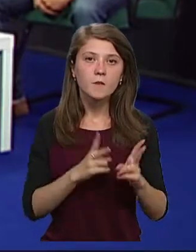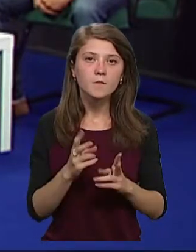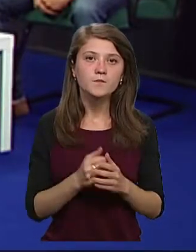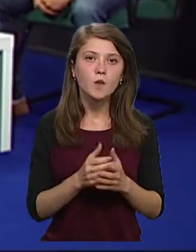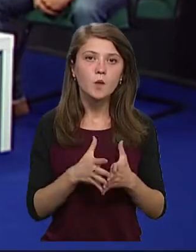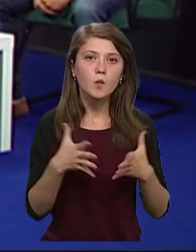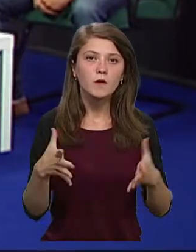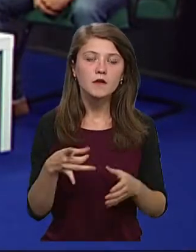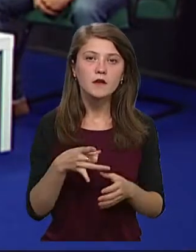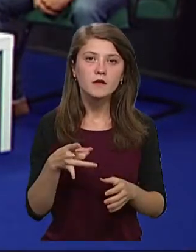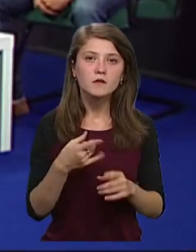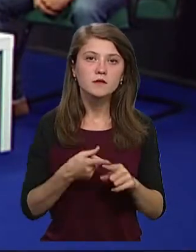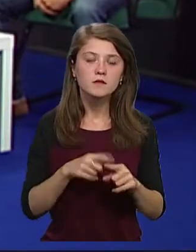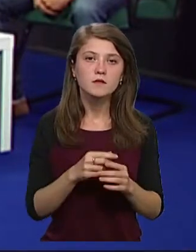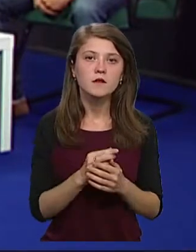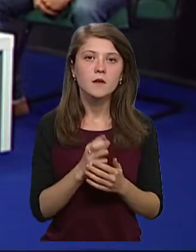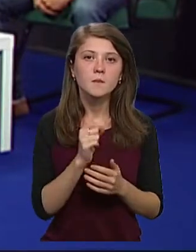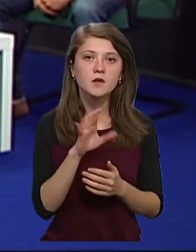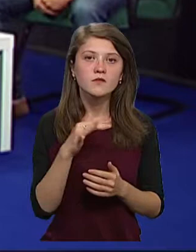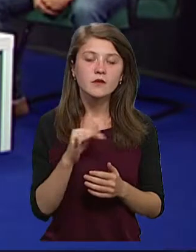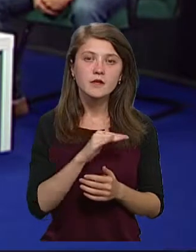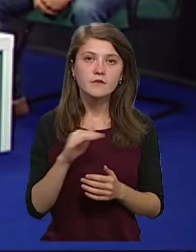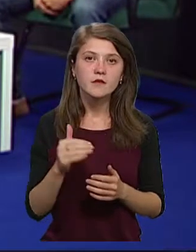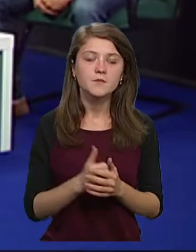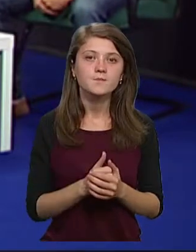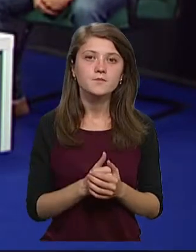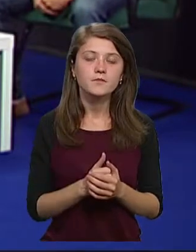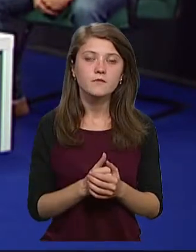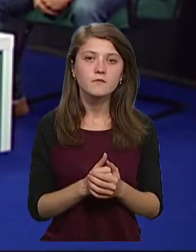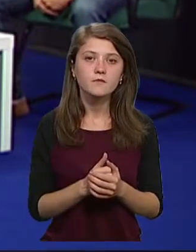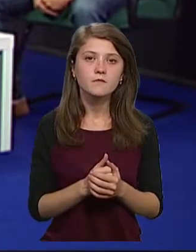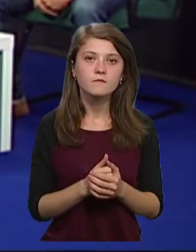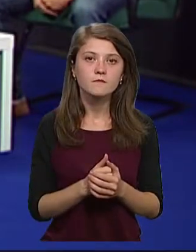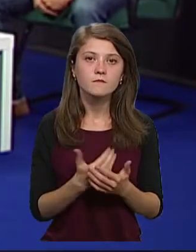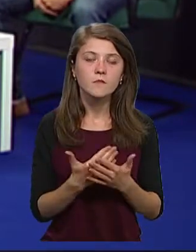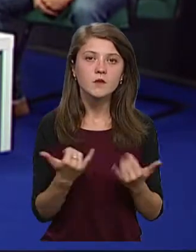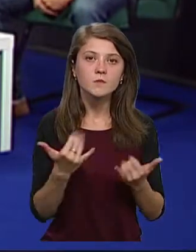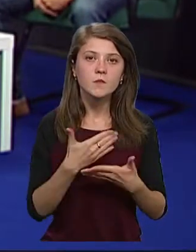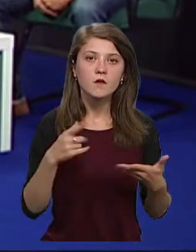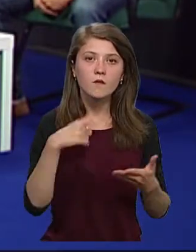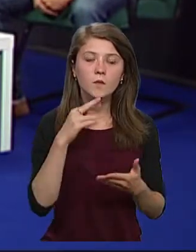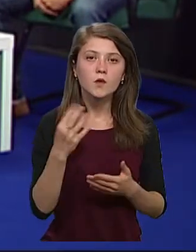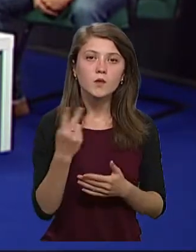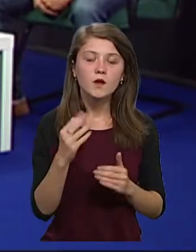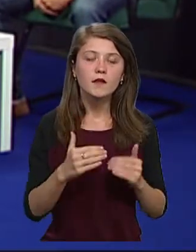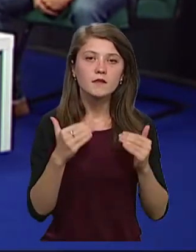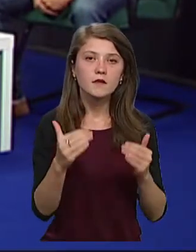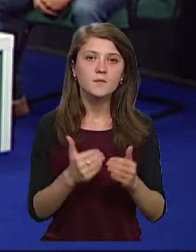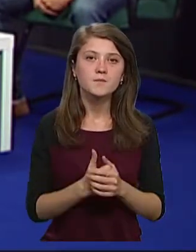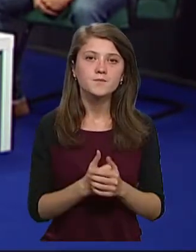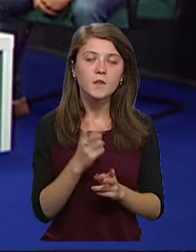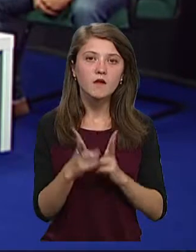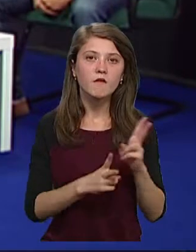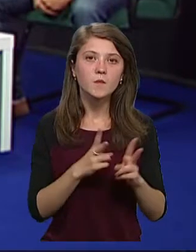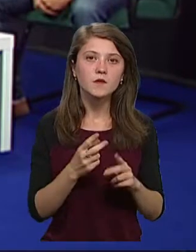укрупнення районів, це і базовий рівень, об'єднані територіальні громади. Насамперед, що таке сьогодні ми говоримо про другий етап